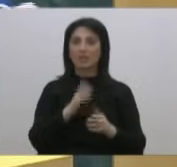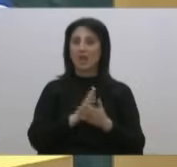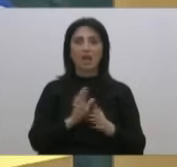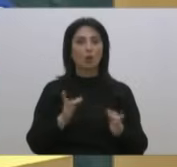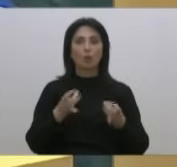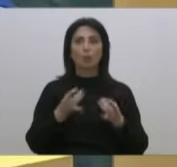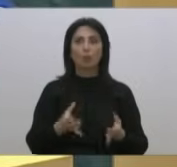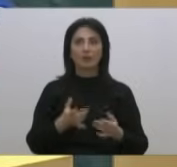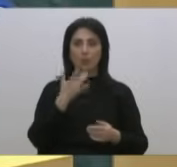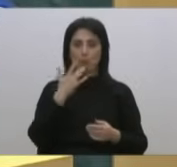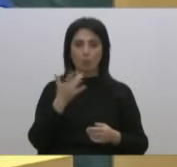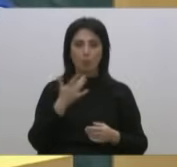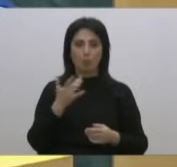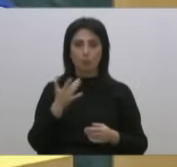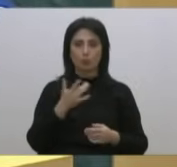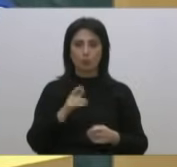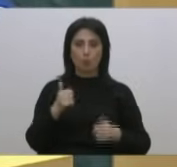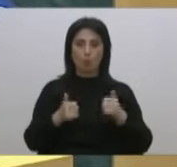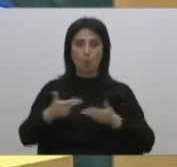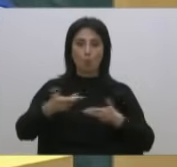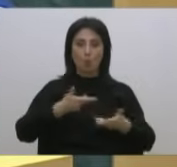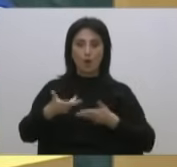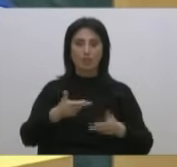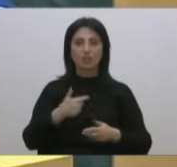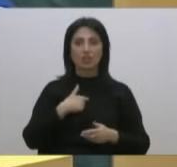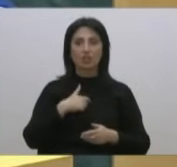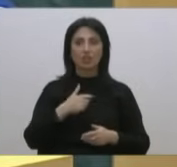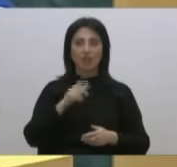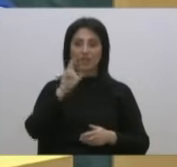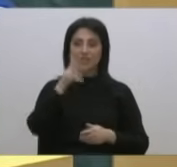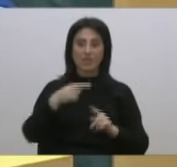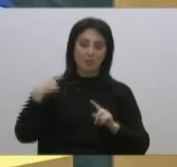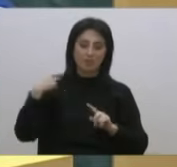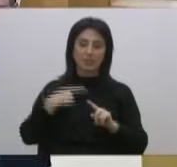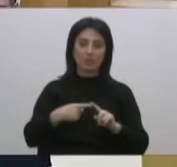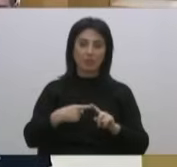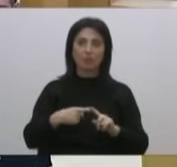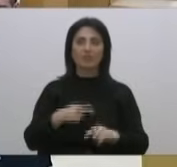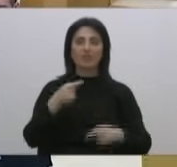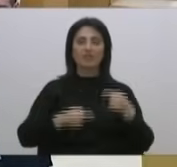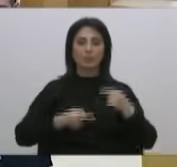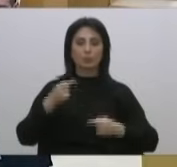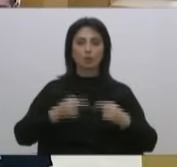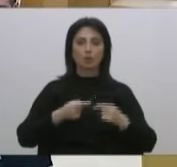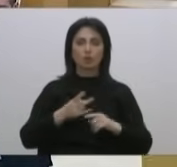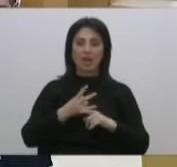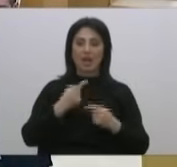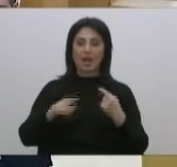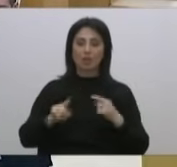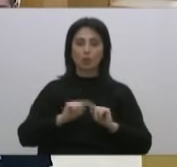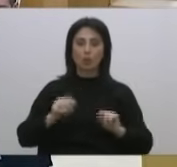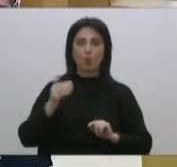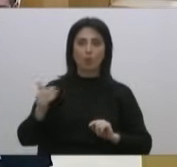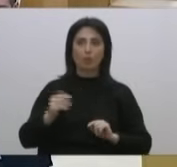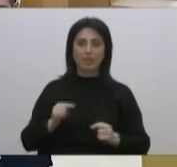არ არის უბრალოდ პოლიტიკური კონკურენცია. ჩვენ გასული სამი წლის განმავლობაში იბრძოდით რადიკალური